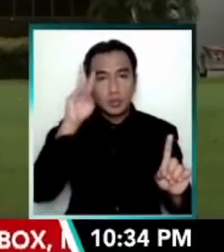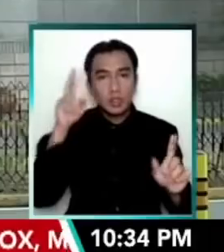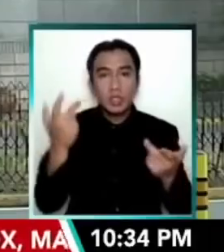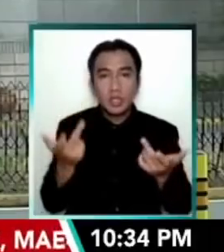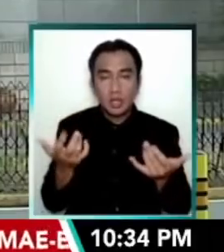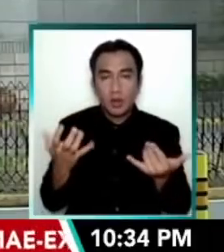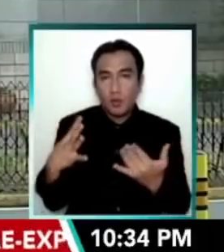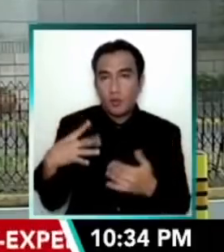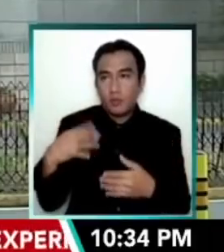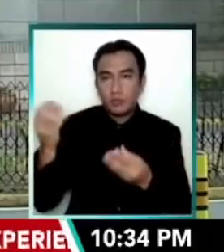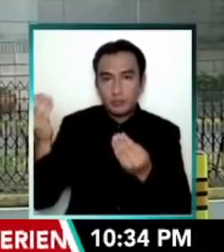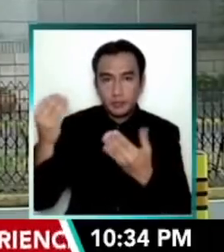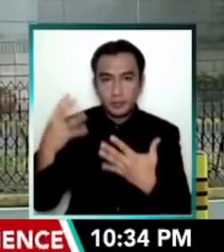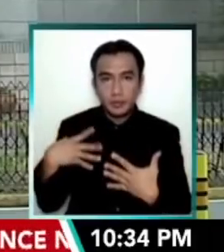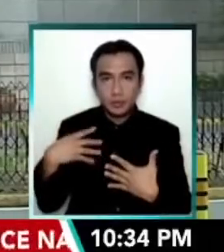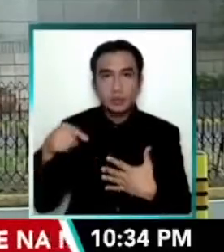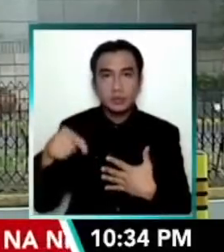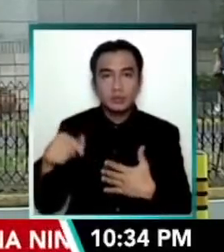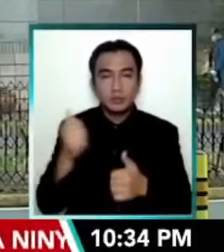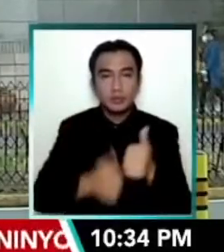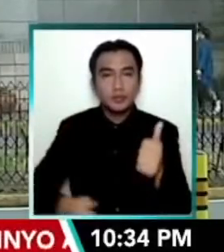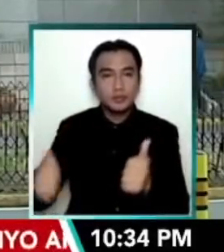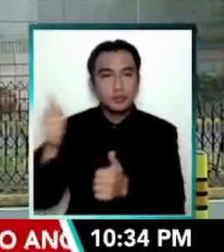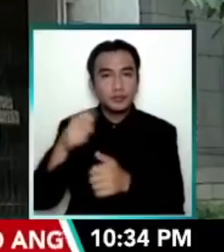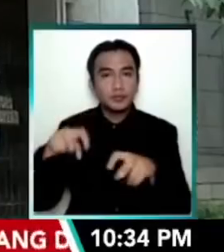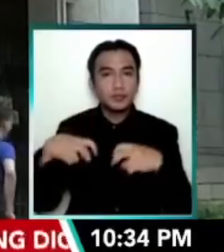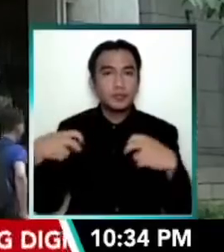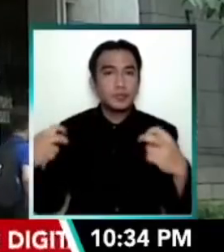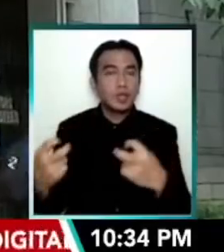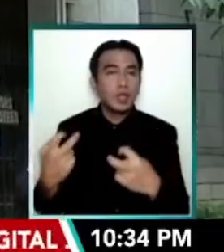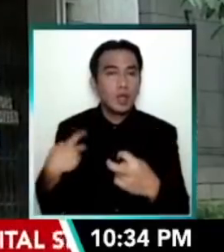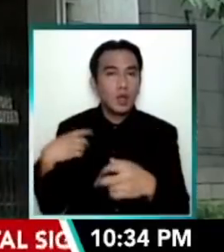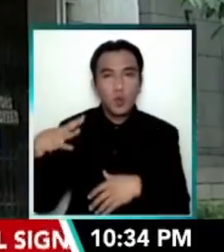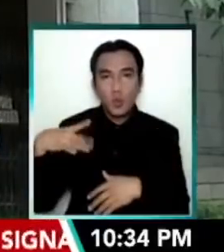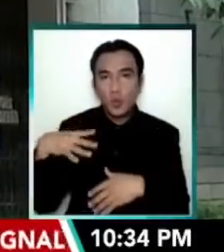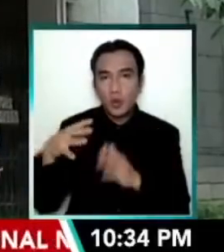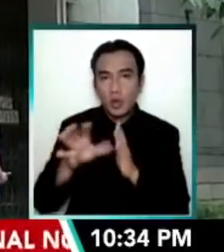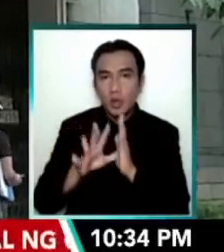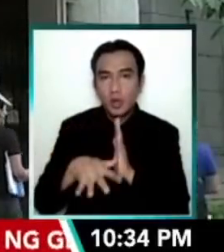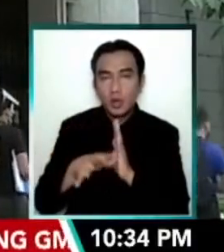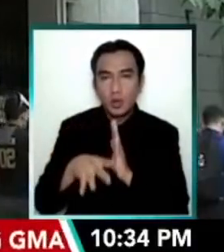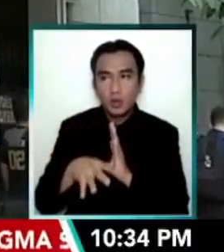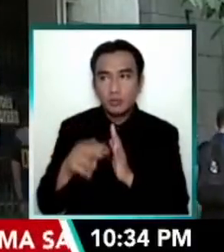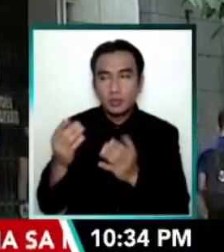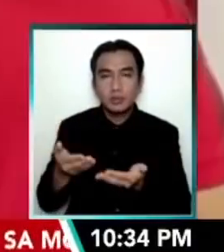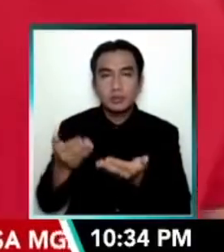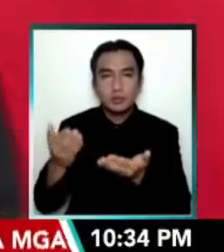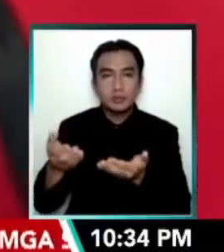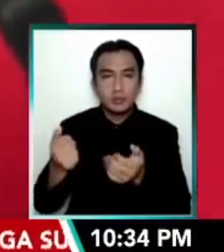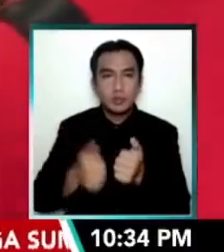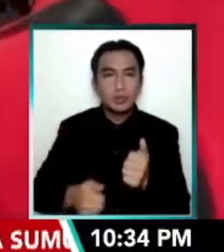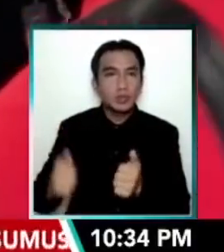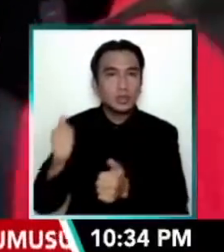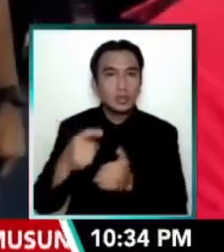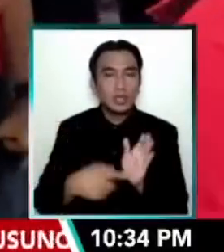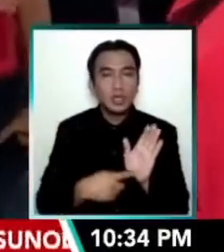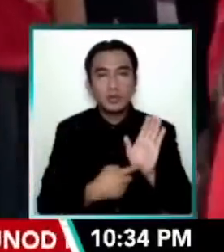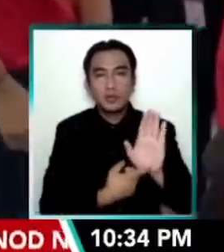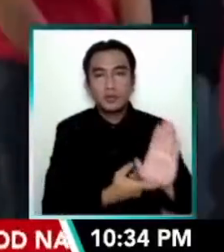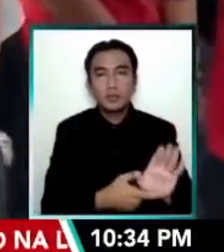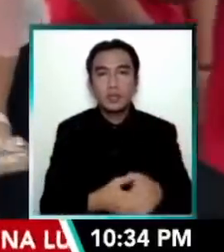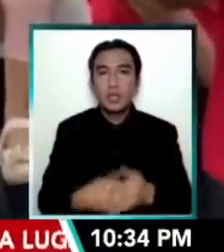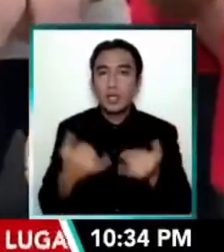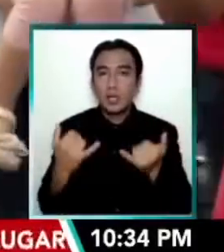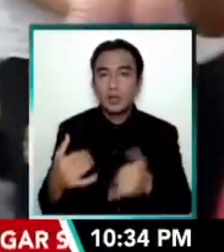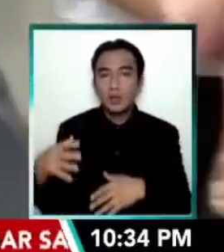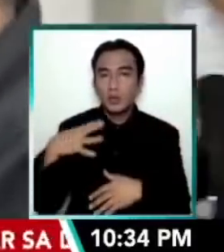Representatives. Handa naman daw magbigay ng komento ang COMELEC at hihilingin ang Solicitor General para mag-represent sa kanila. Wala pang pahayag ang kampo ni